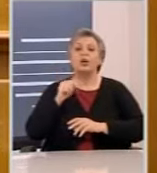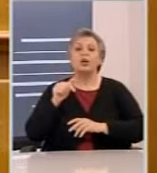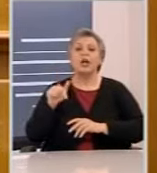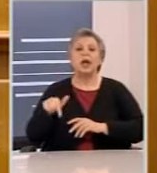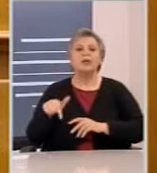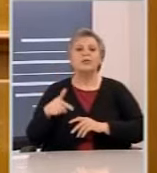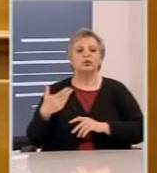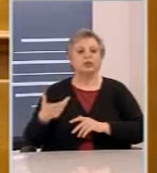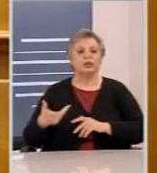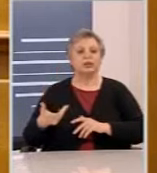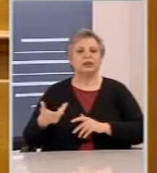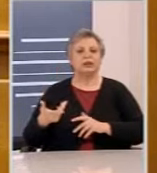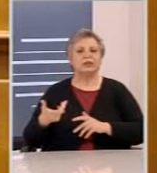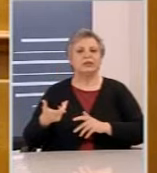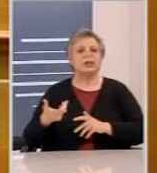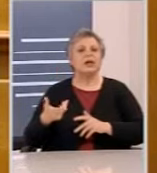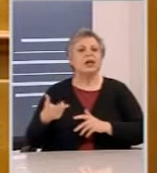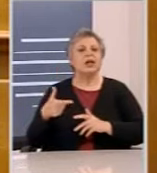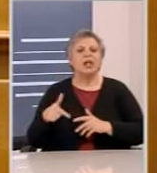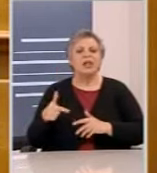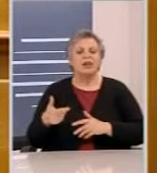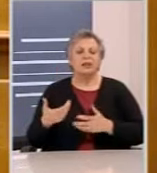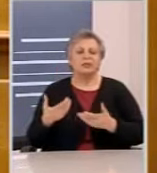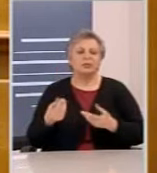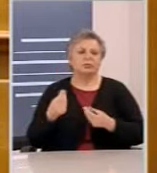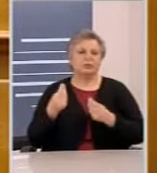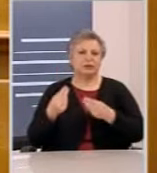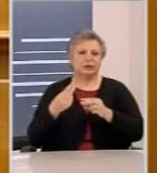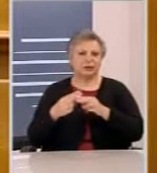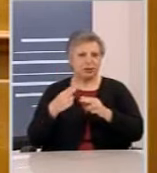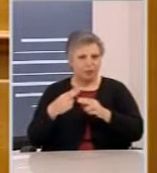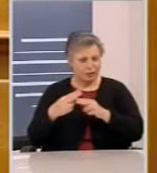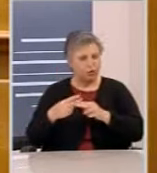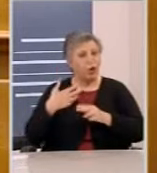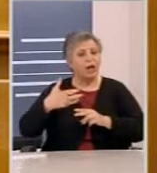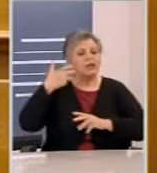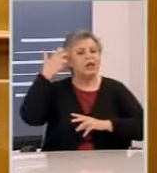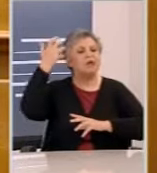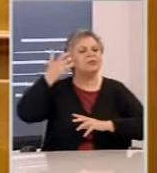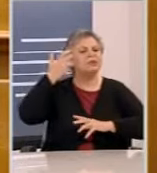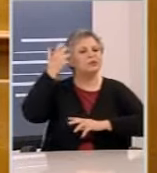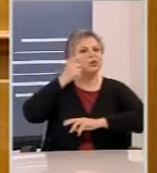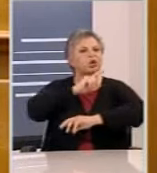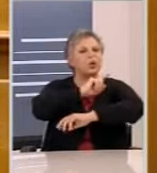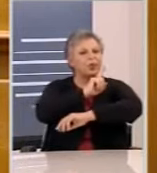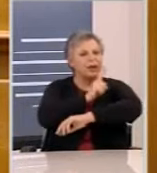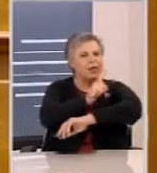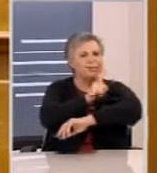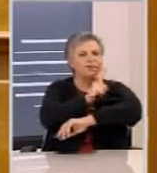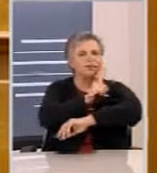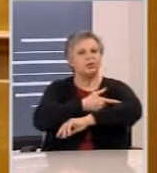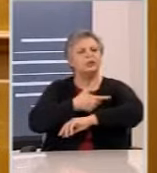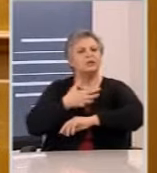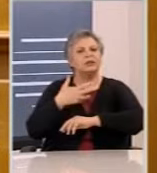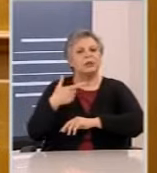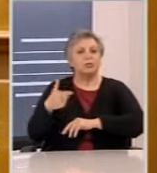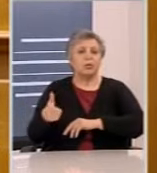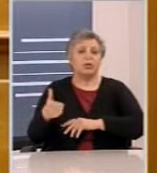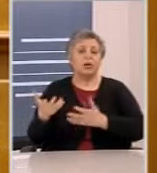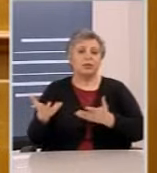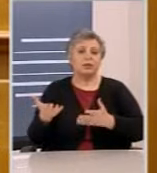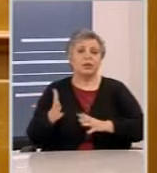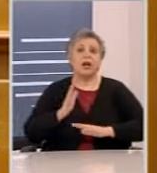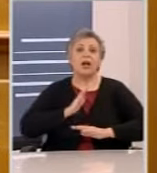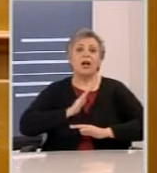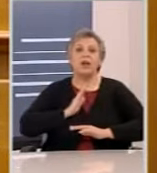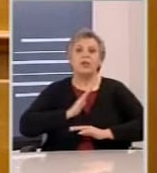για τη δημόσια υγεία στη χώρα, έχει εξαιρετικό επιστημονικό δυναμικό, το οποίο